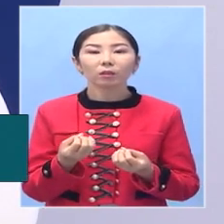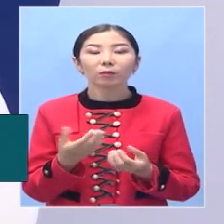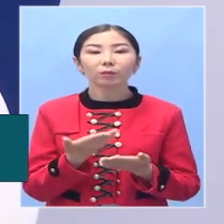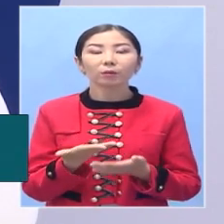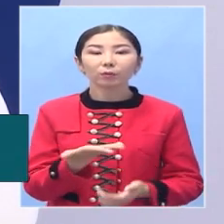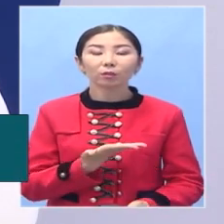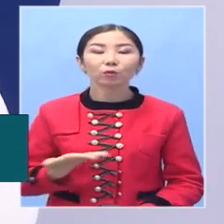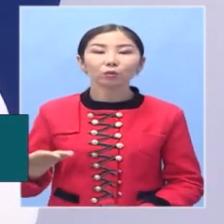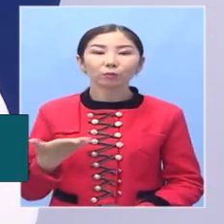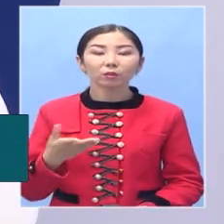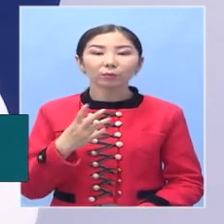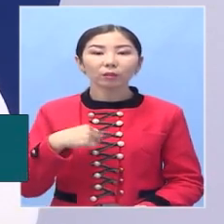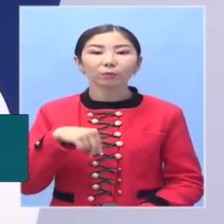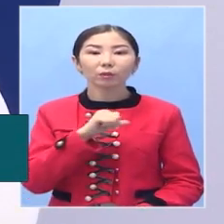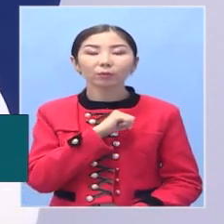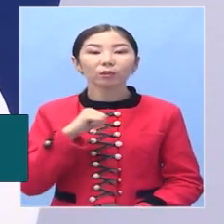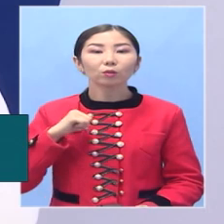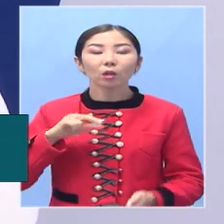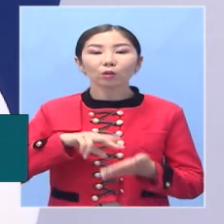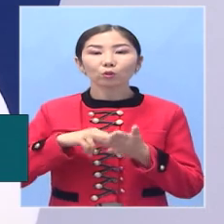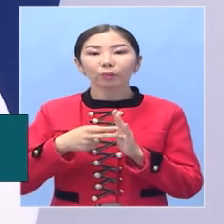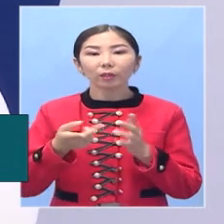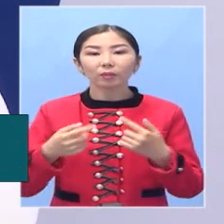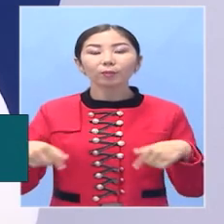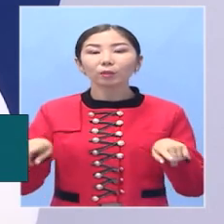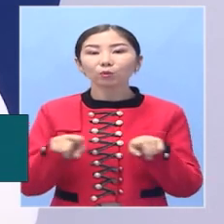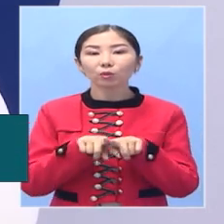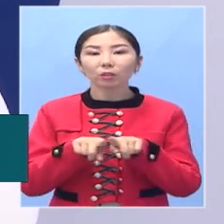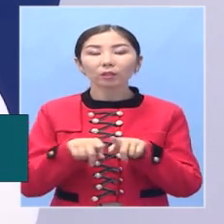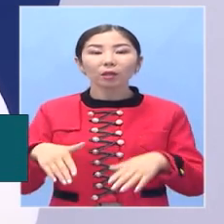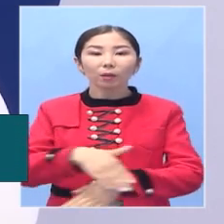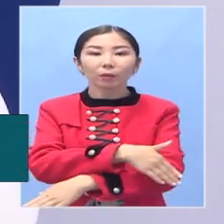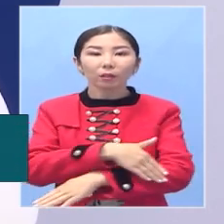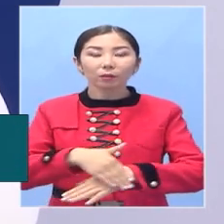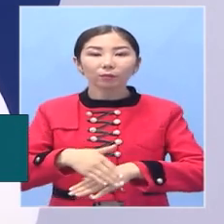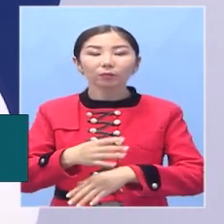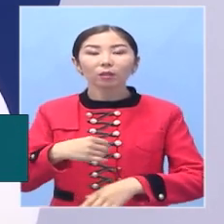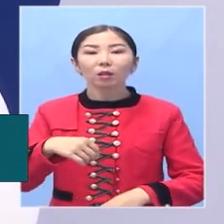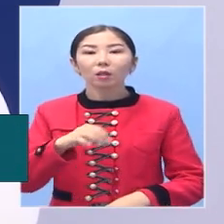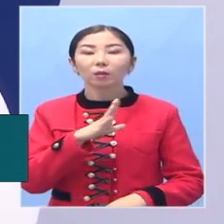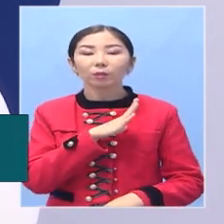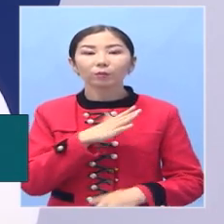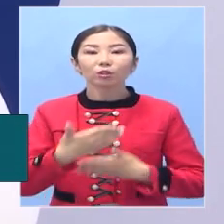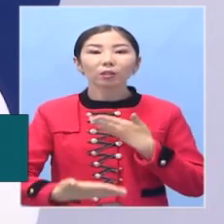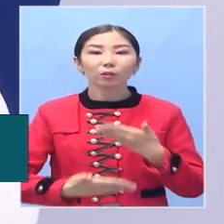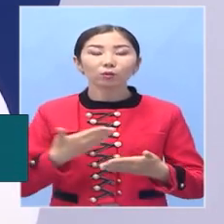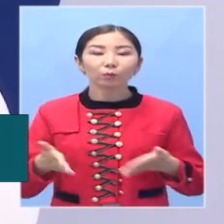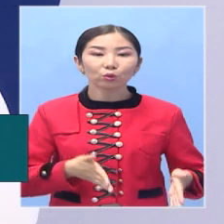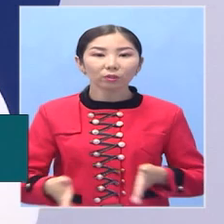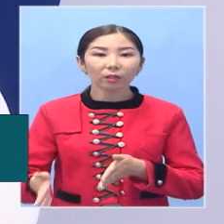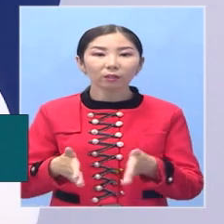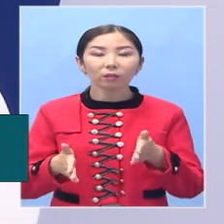бізде өзімізде бекітілген жоспарға сәйкес сондай көшелерге жаңағы жаяу жүргінші жолдар жүретін